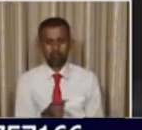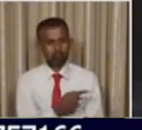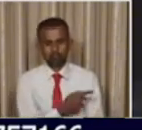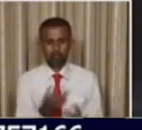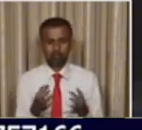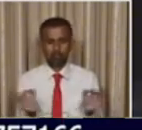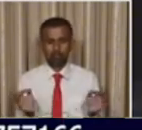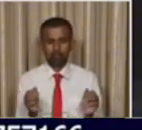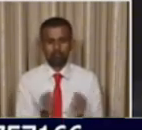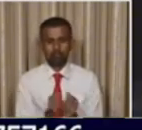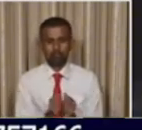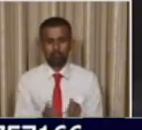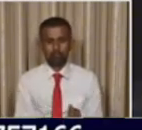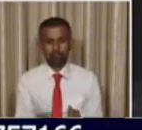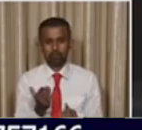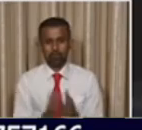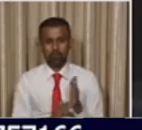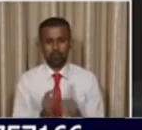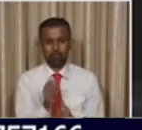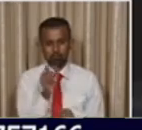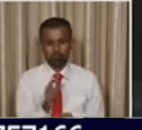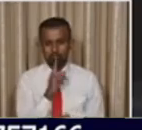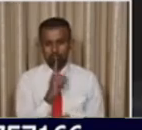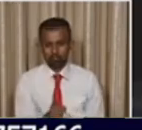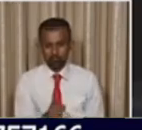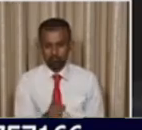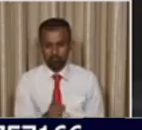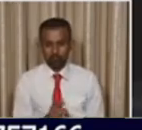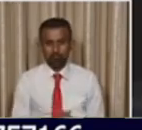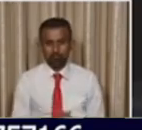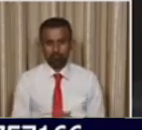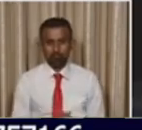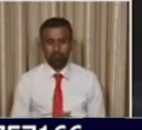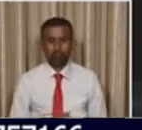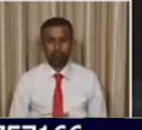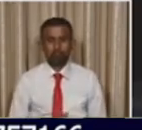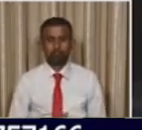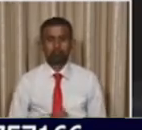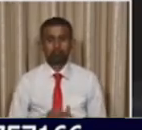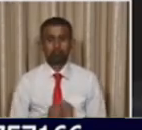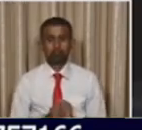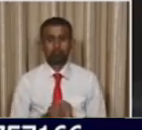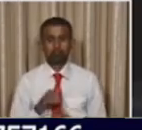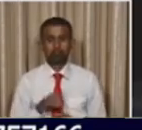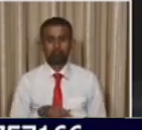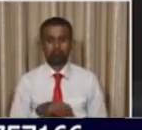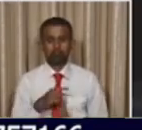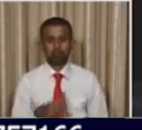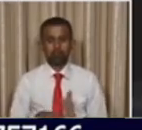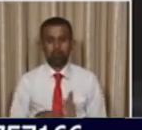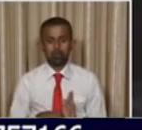வேண்டும். இதிலே இந்த சட்ட திருத்தங்கள் என்று வருகின்ற பொழுது உண்மையிலே இந்த நாட்டில் நீங்கள் முக்கியமென்று கருதுகின்ற